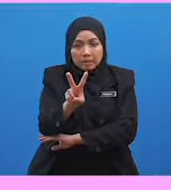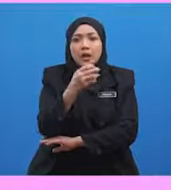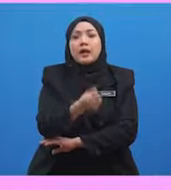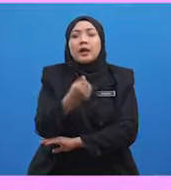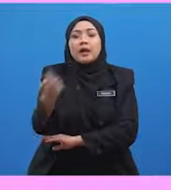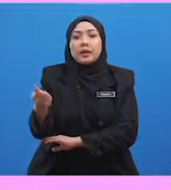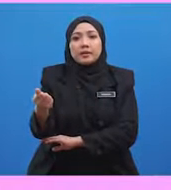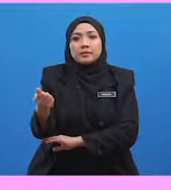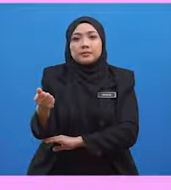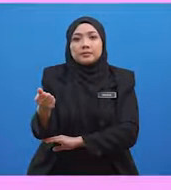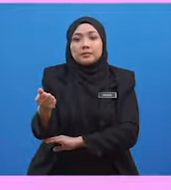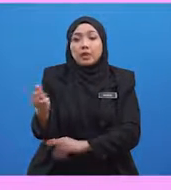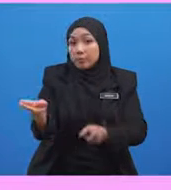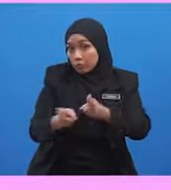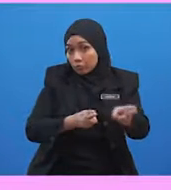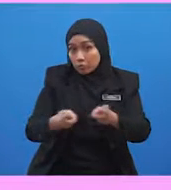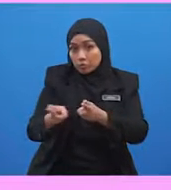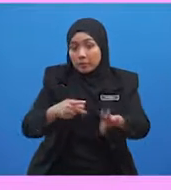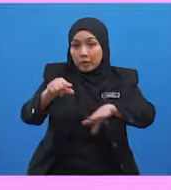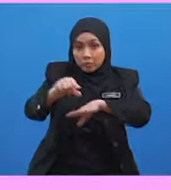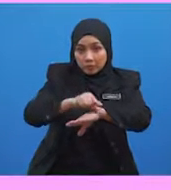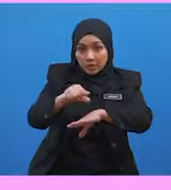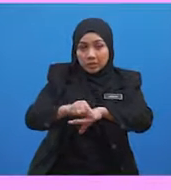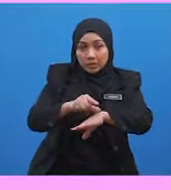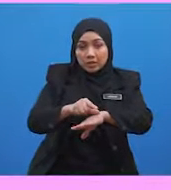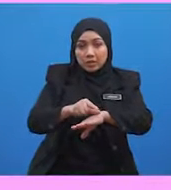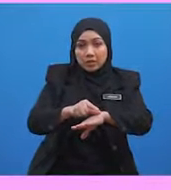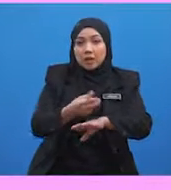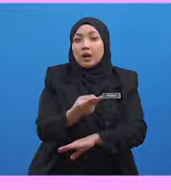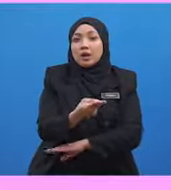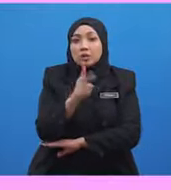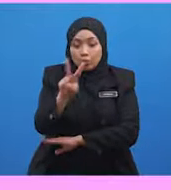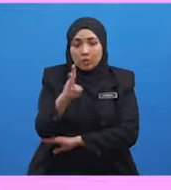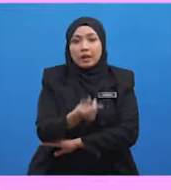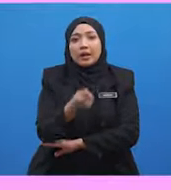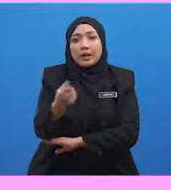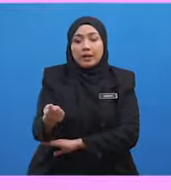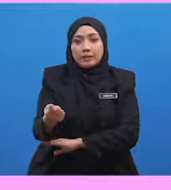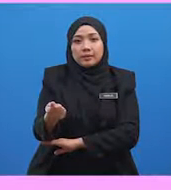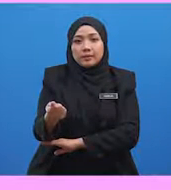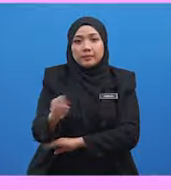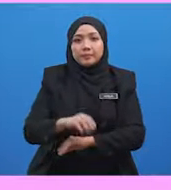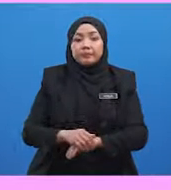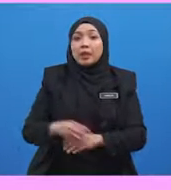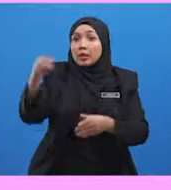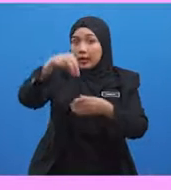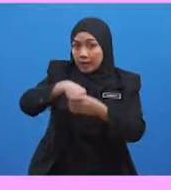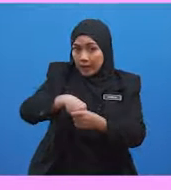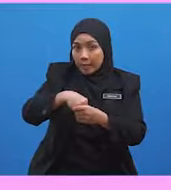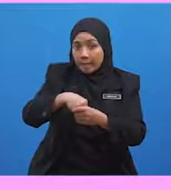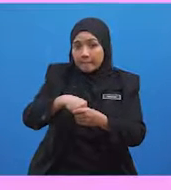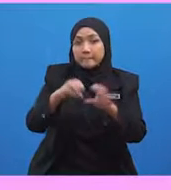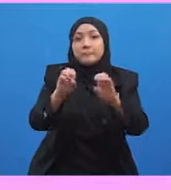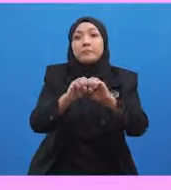Pengurus boleh menggunakan dua alat keputusan untuk membuat keputusan dalam